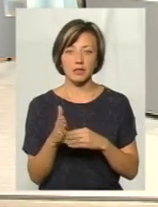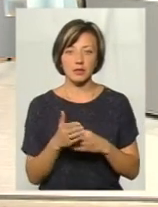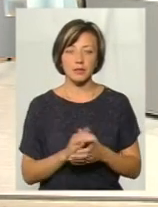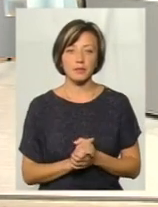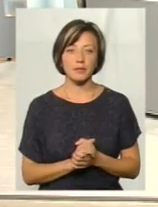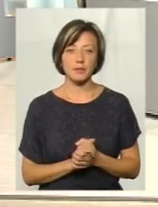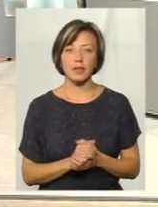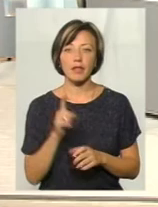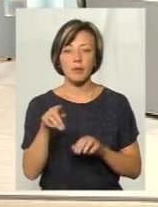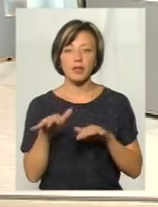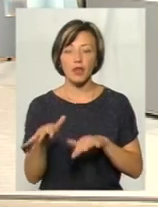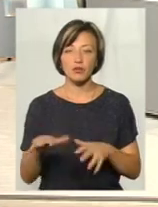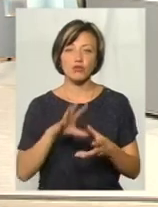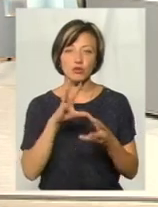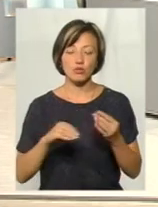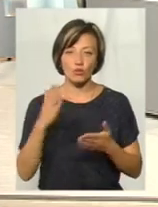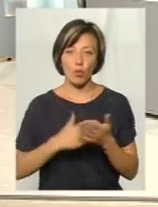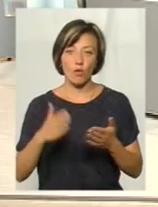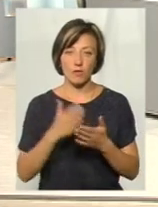випадки.